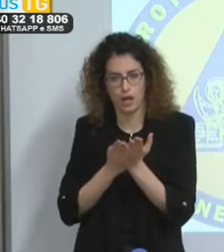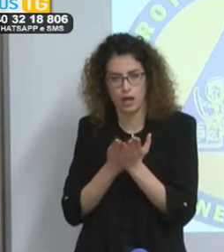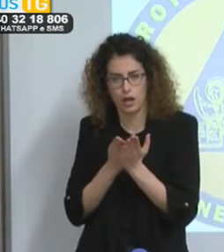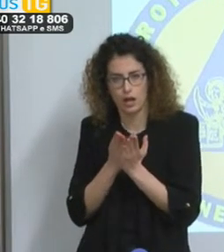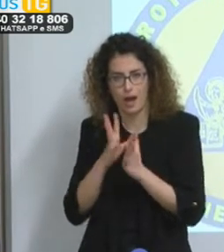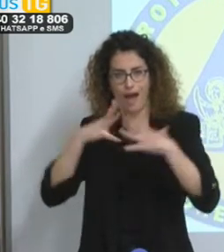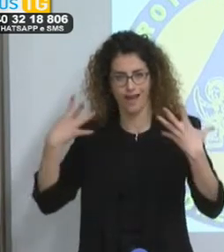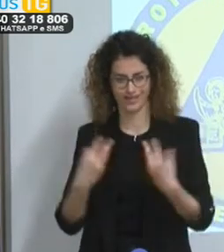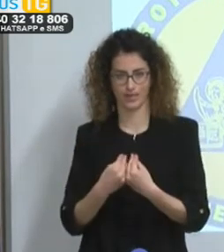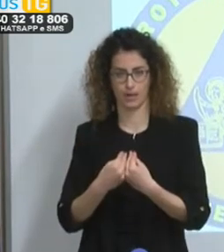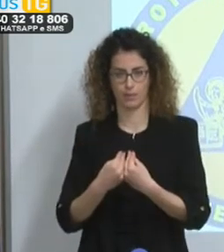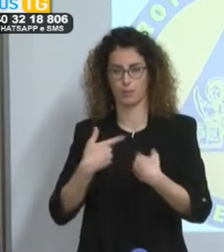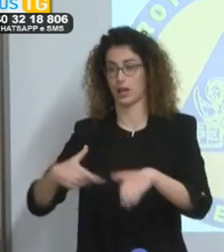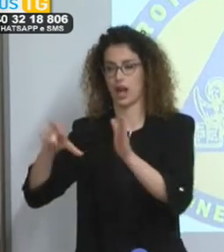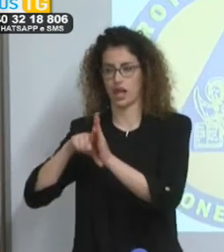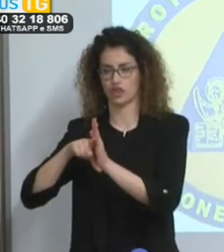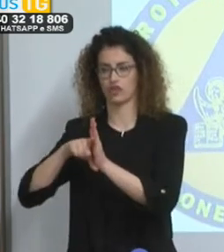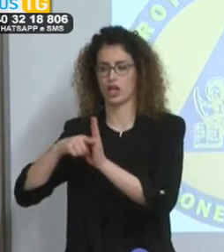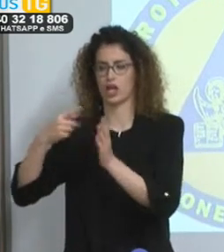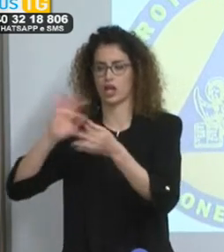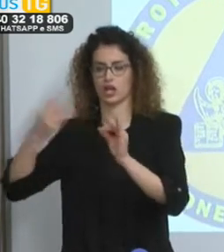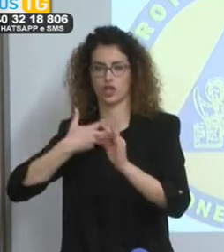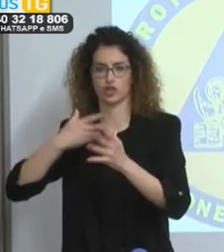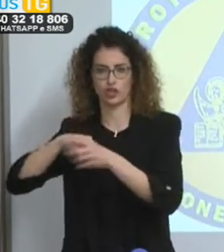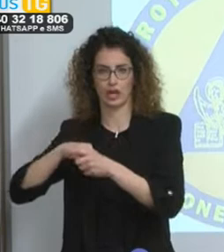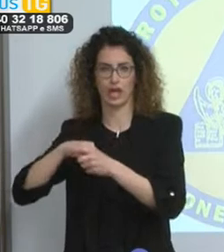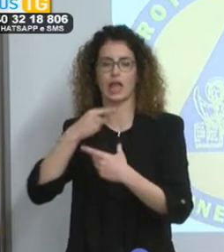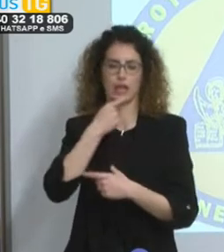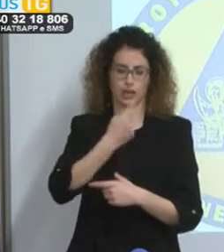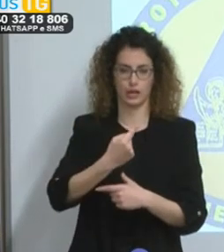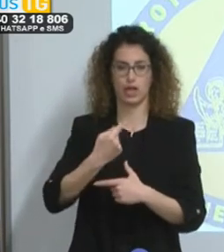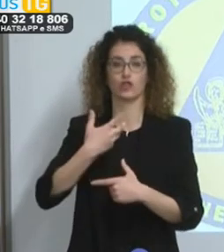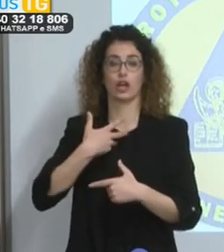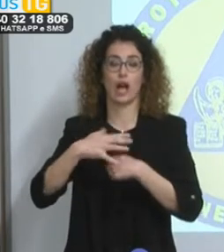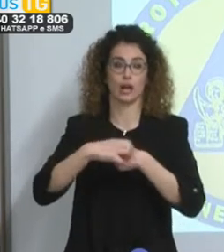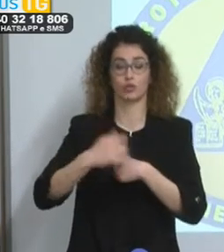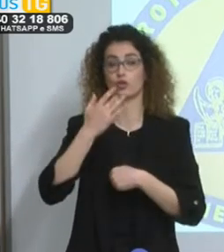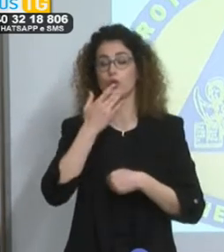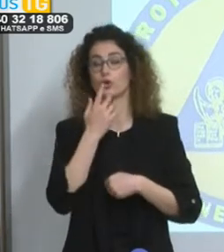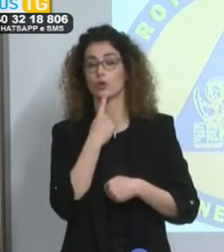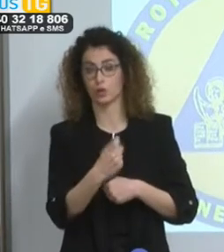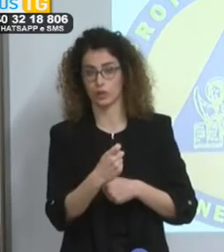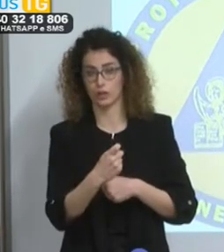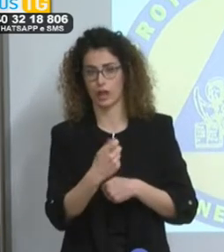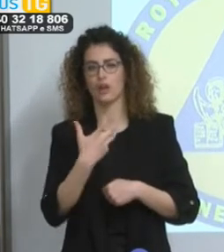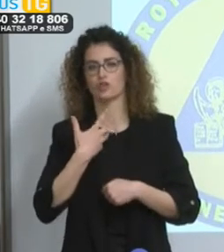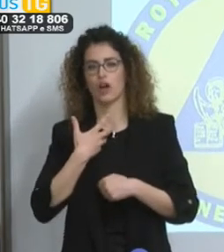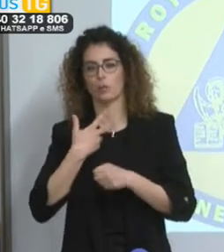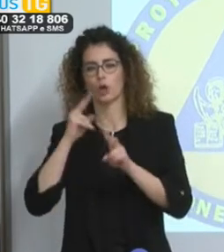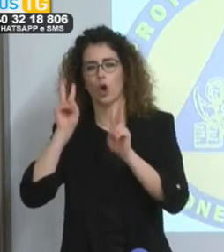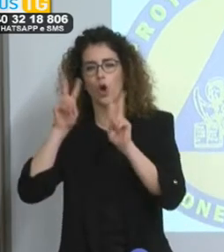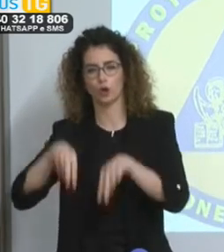decreto preveda, vi stavo dicendo, sì le zone arancioni, sì le zone rosse, ma prevede anche il tagliando, perché c'è scritto se